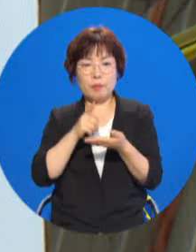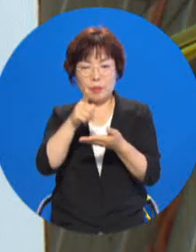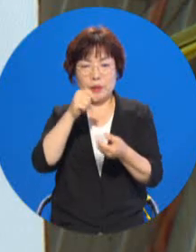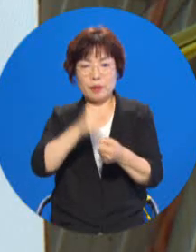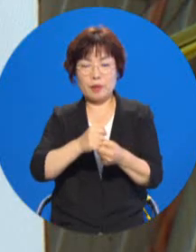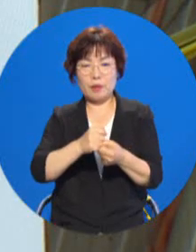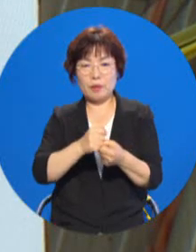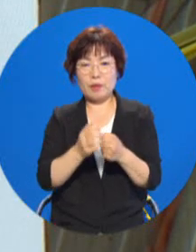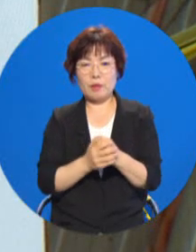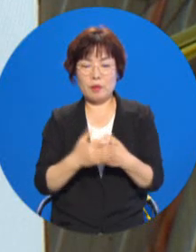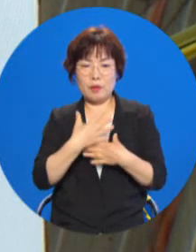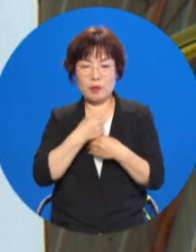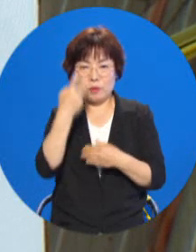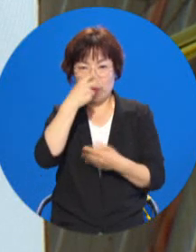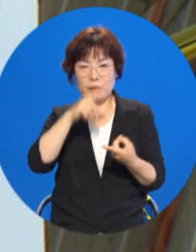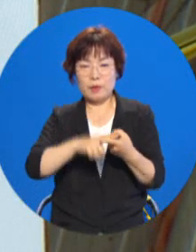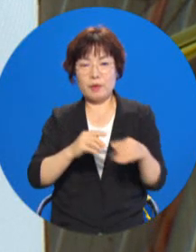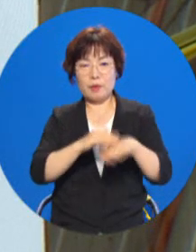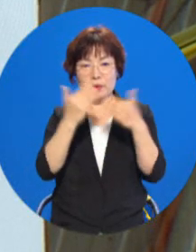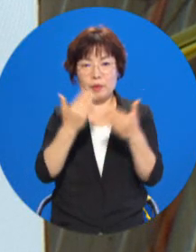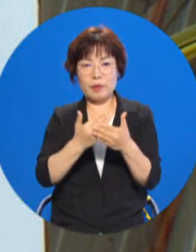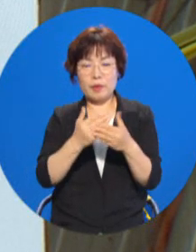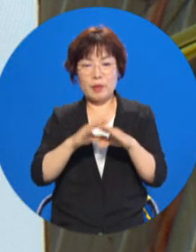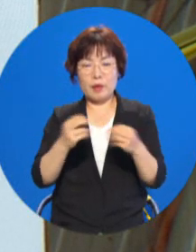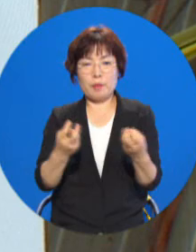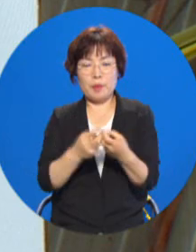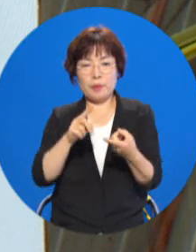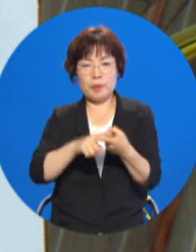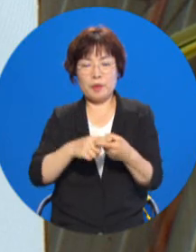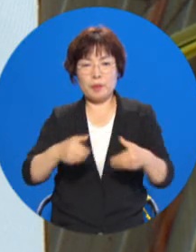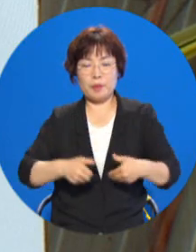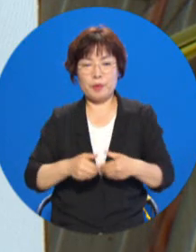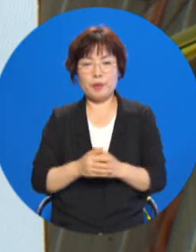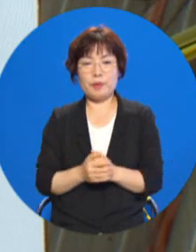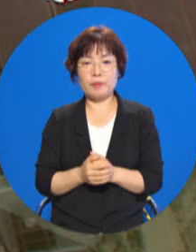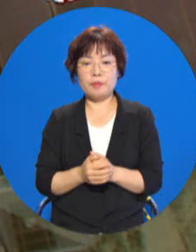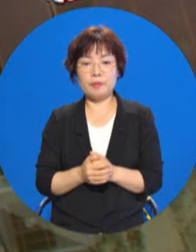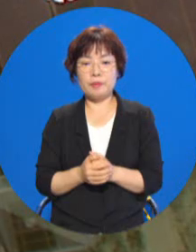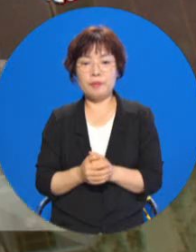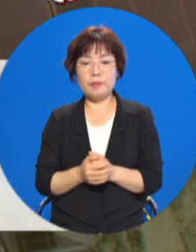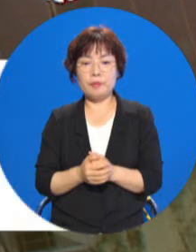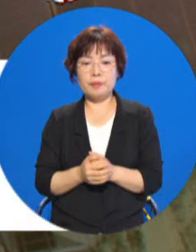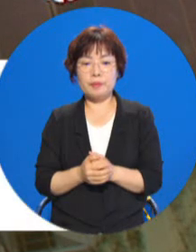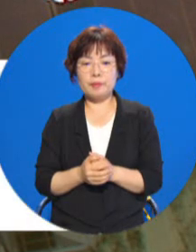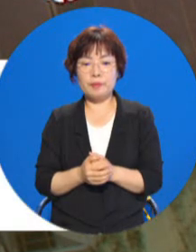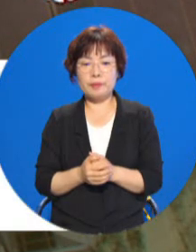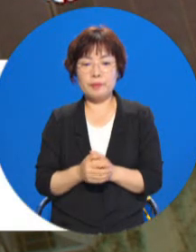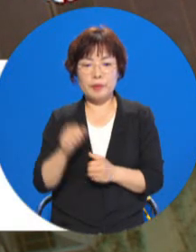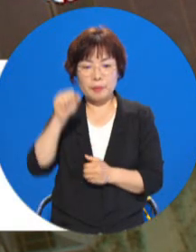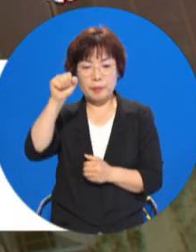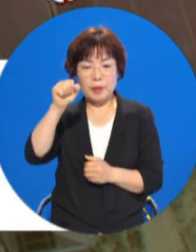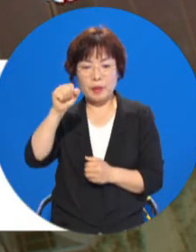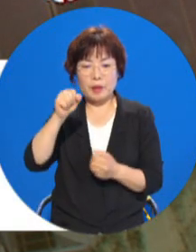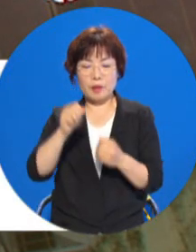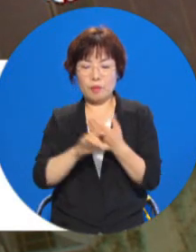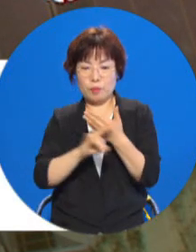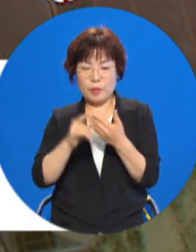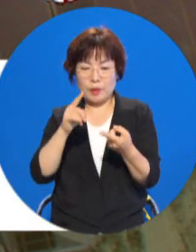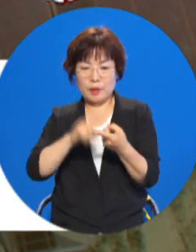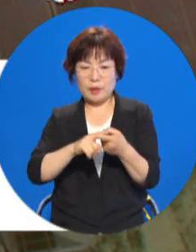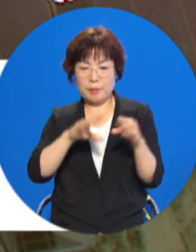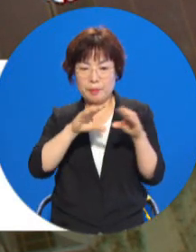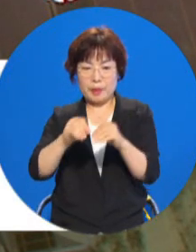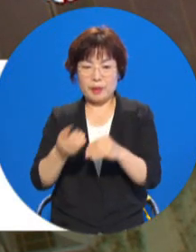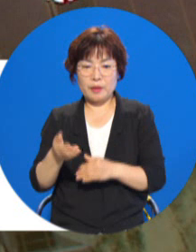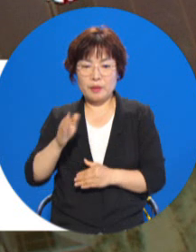없지만 안전관리 등 종합적인 대책은 마련하겠다고 밝혔습니다. 뭐 그분들이 사업의 명분은 폐지될 얘기를